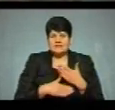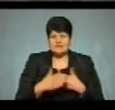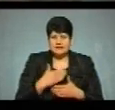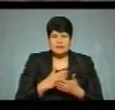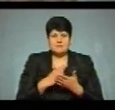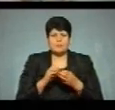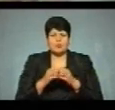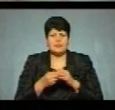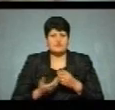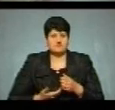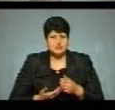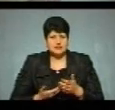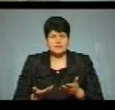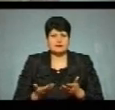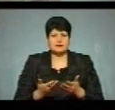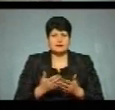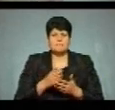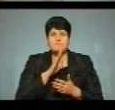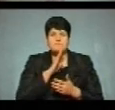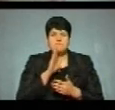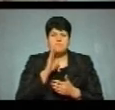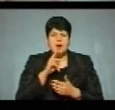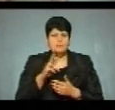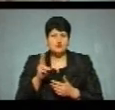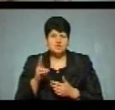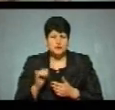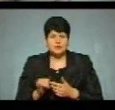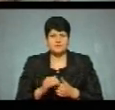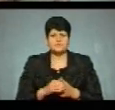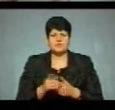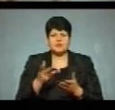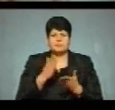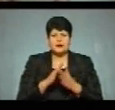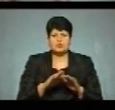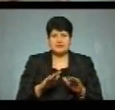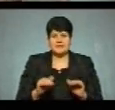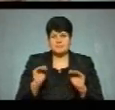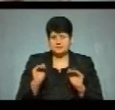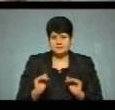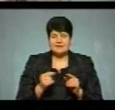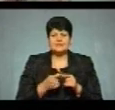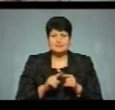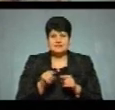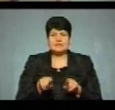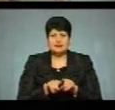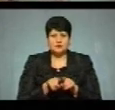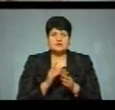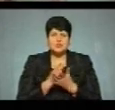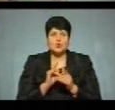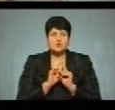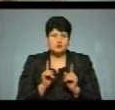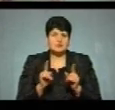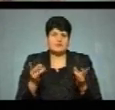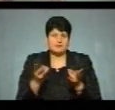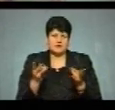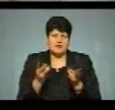мають проблеми в житті, мамочки, як ми говоримо на них, тобто які мають дітей малолітніх. Для них це теж є якісь особливі потреби, які